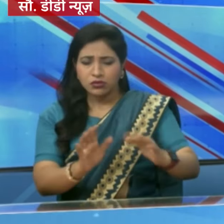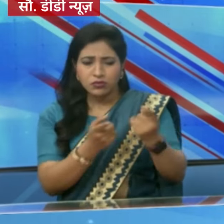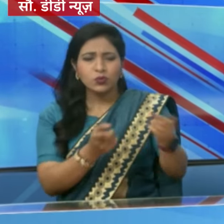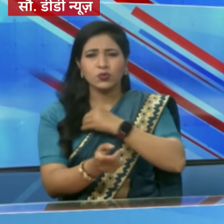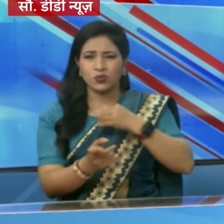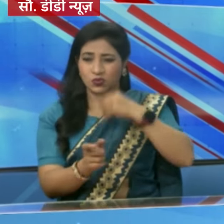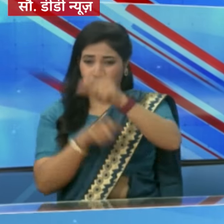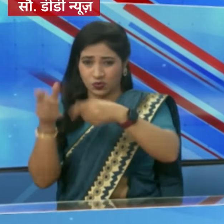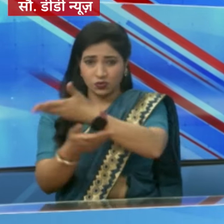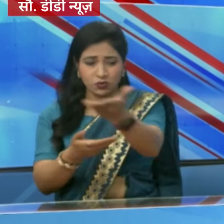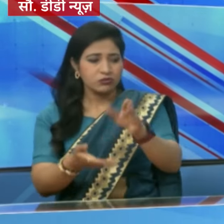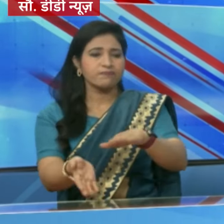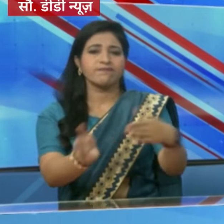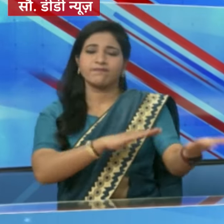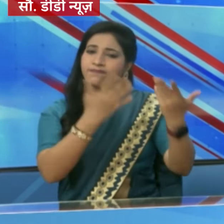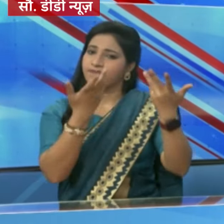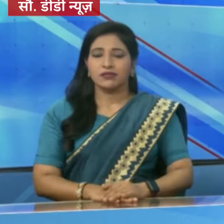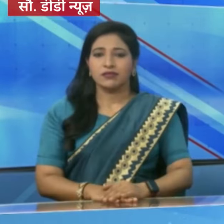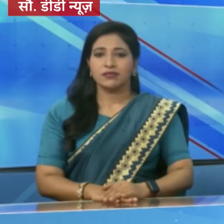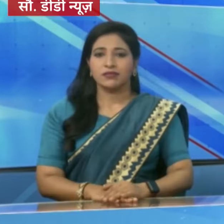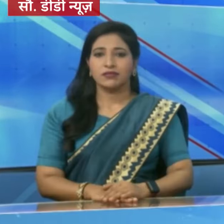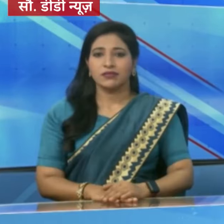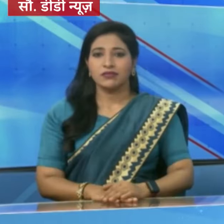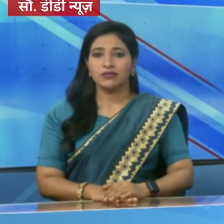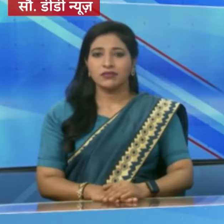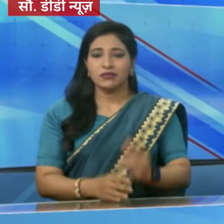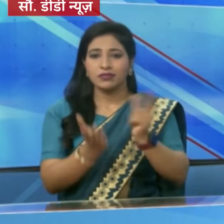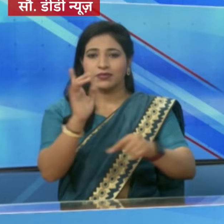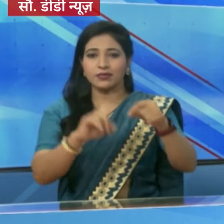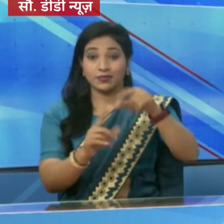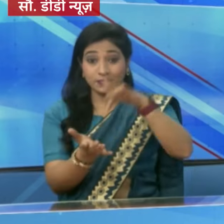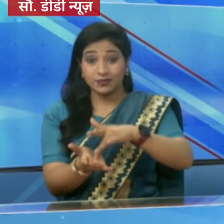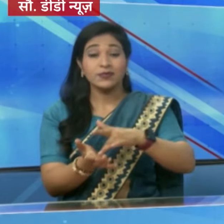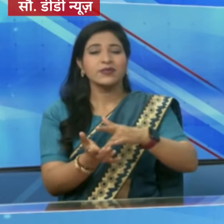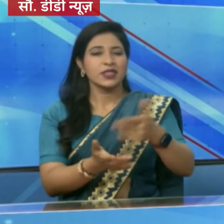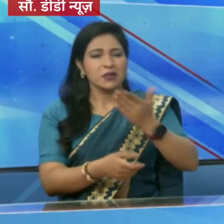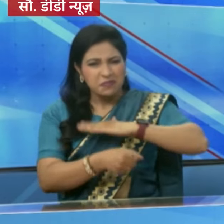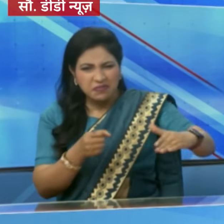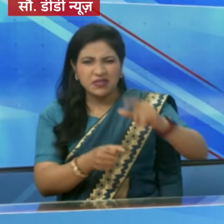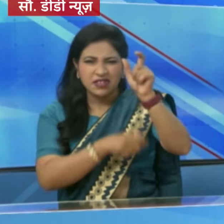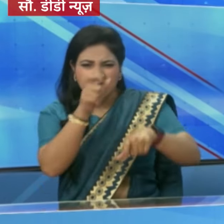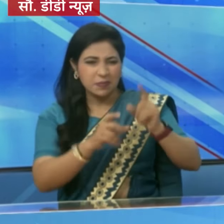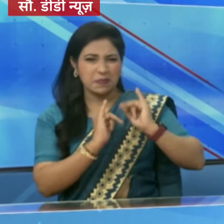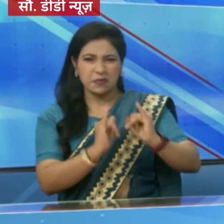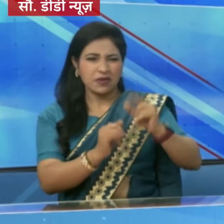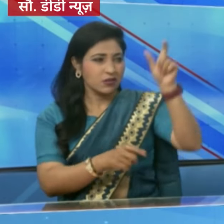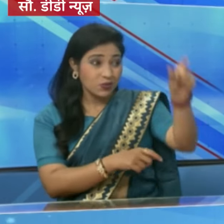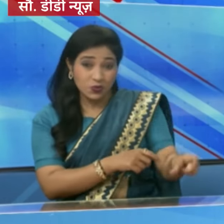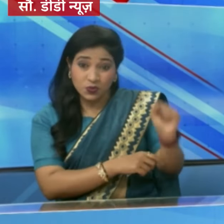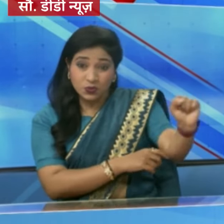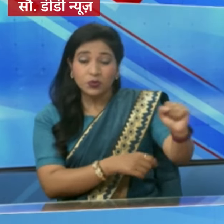डॉक्टरों ने मृत घोषित कर दिया था और उत्तर प्रदेश के माफिया डॉन रहे मुख्तार अंसारी की